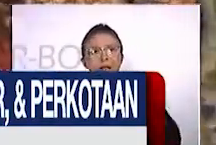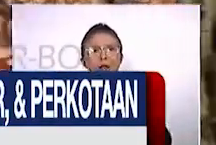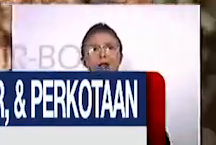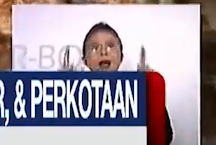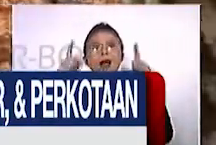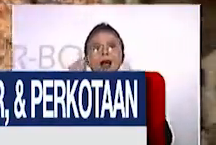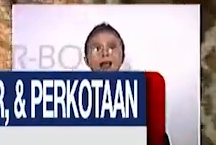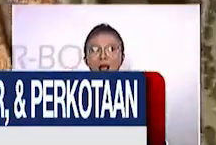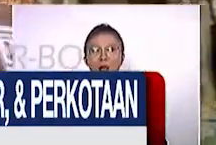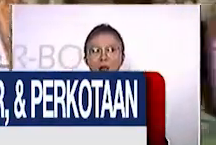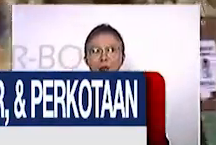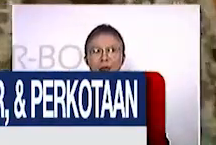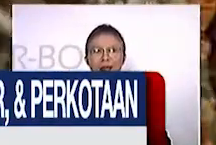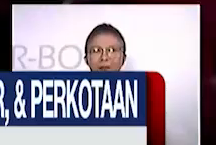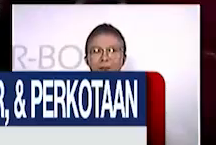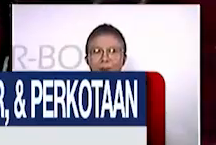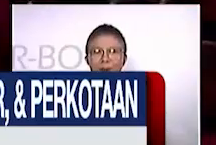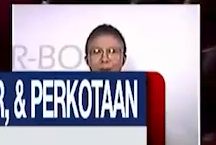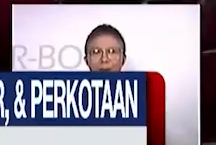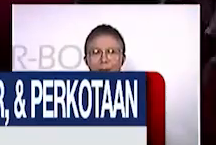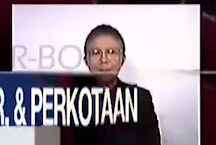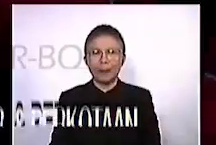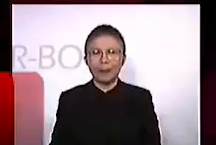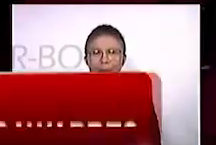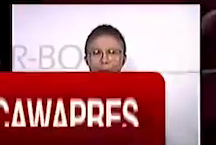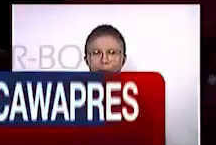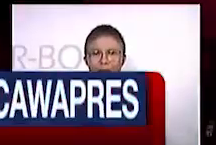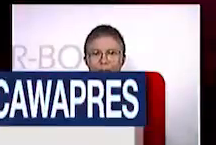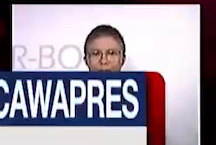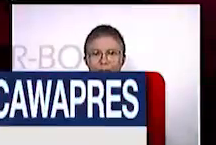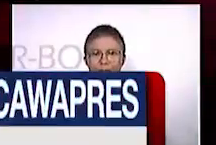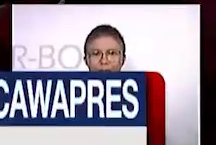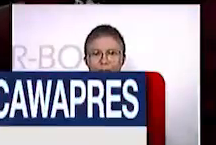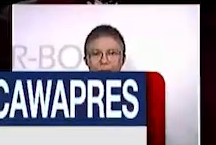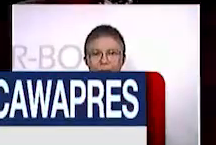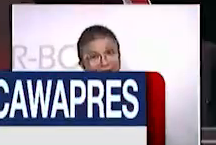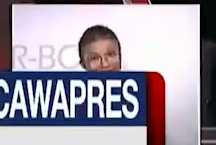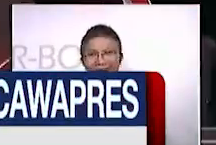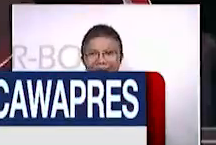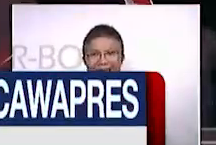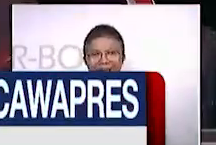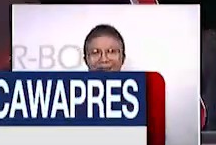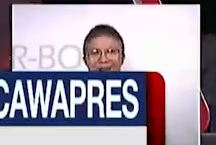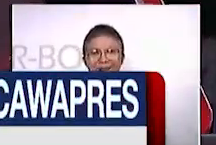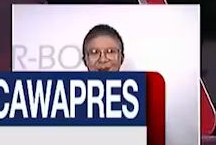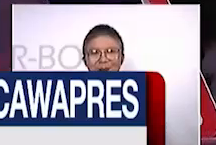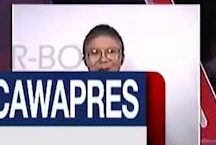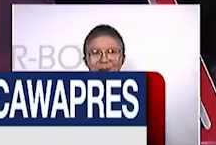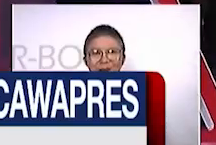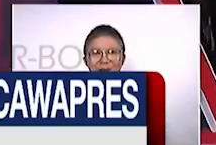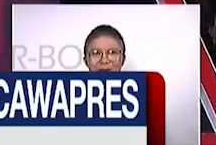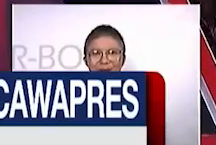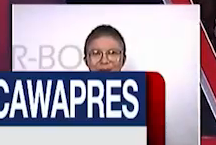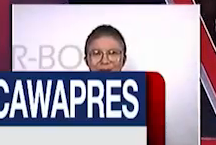Debat terbagi dalam 6 segmen yang terdiri dari penyampaian visi-misi dan program kerja, menjawab pertanyaan 11 panelis, tanya-jawab antar cawapres, dan